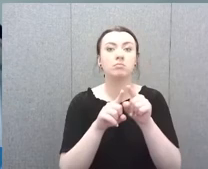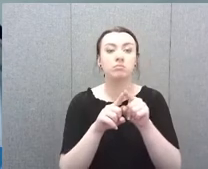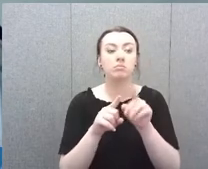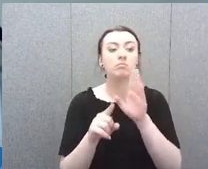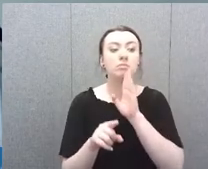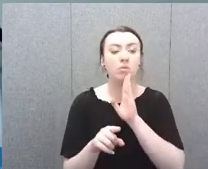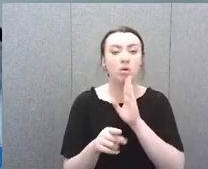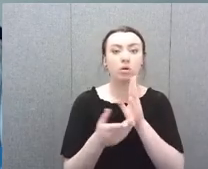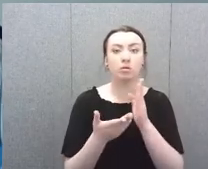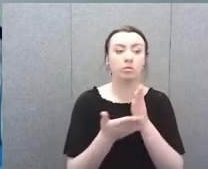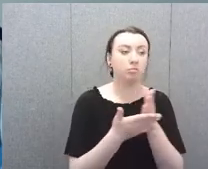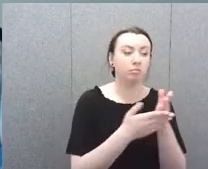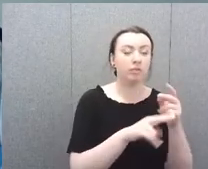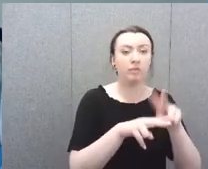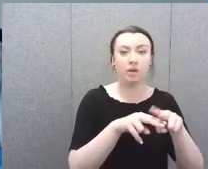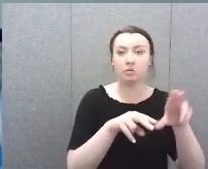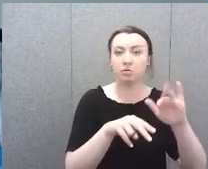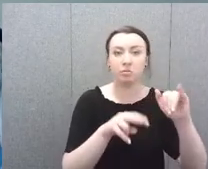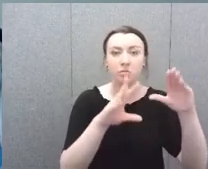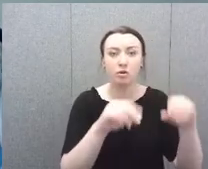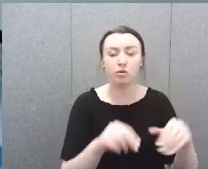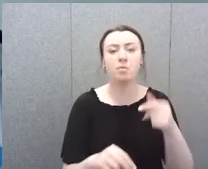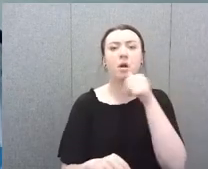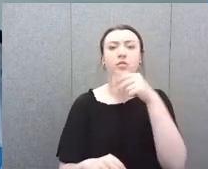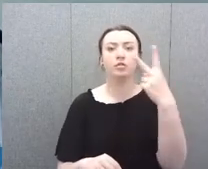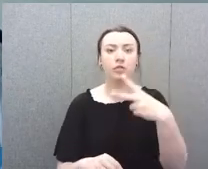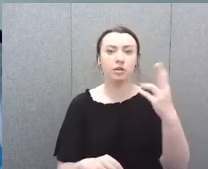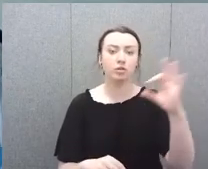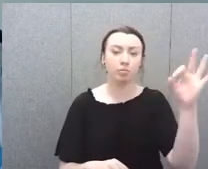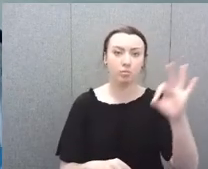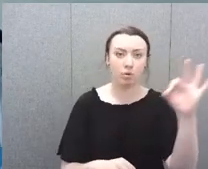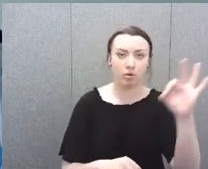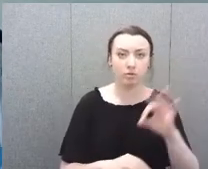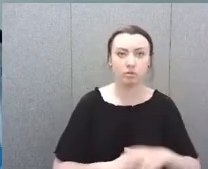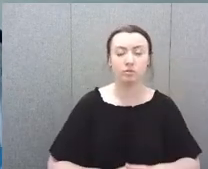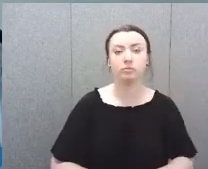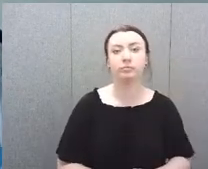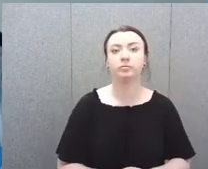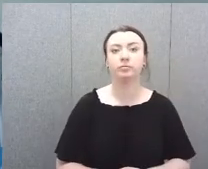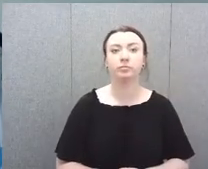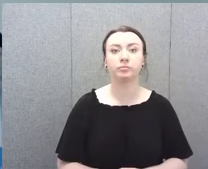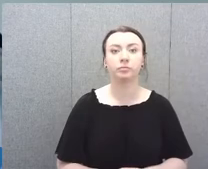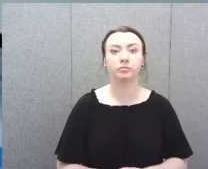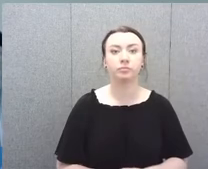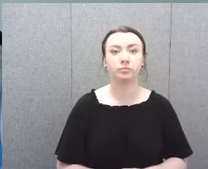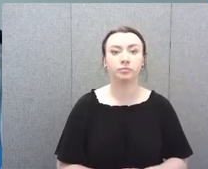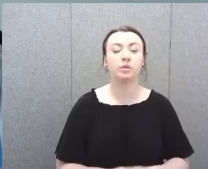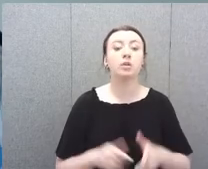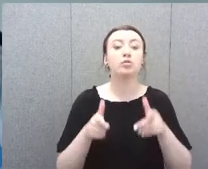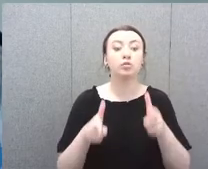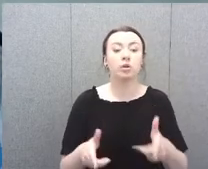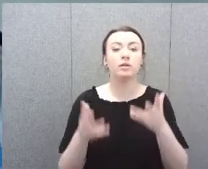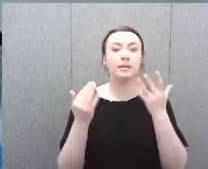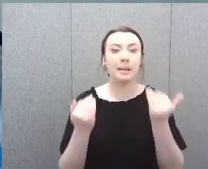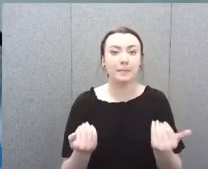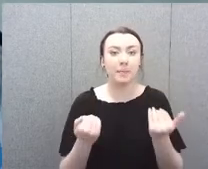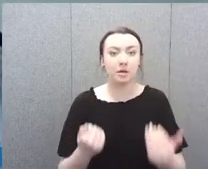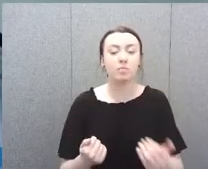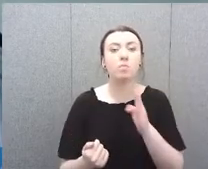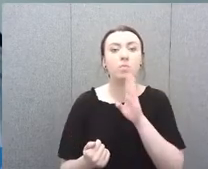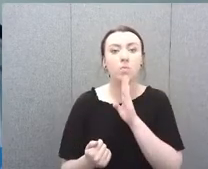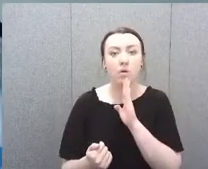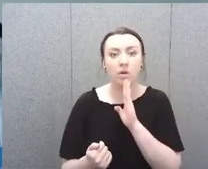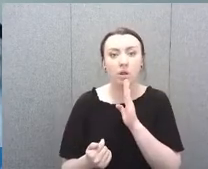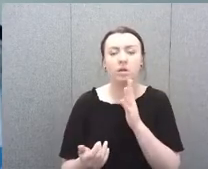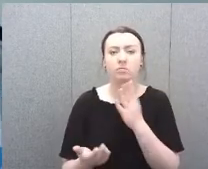еще улучшать и нормативно-правовую базу, а причиной тому является тому, что,